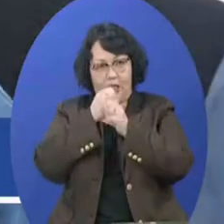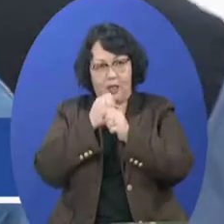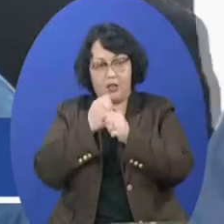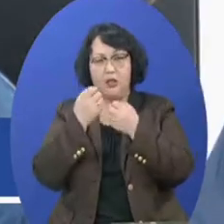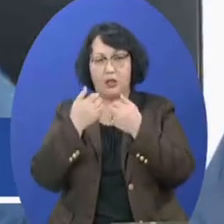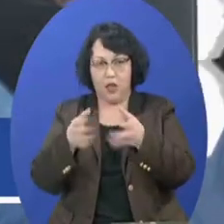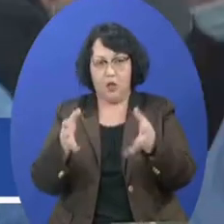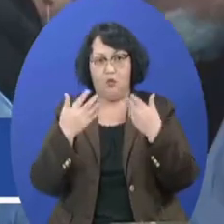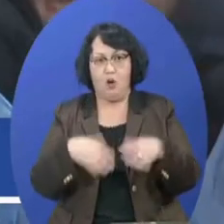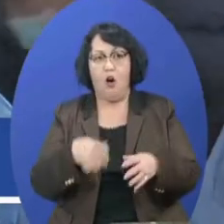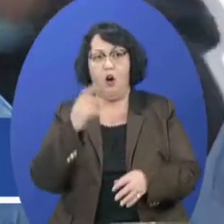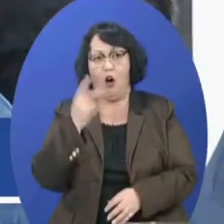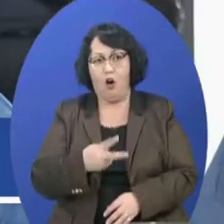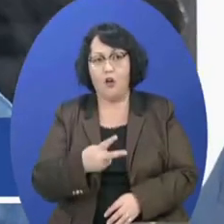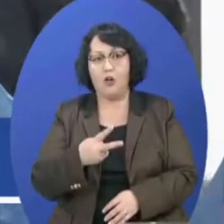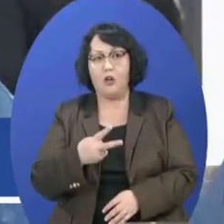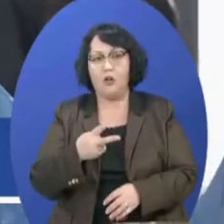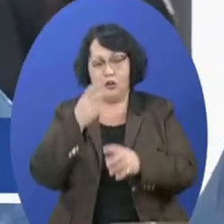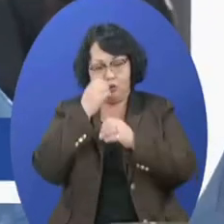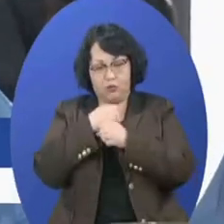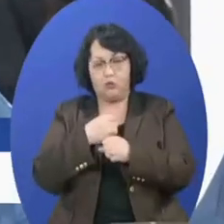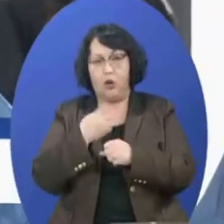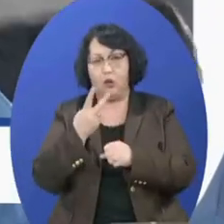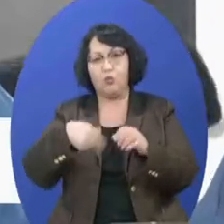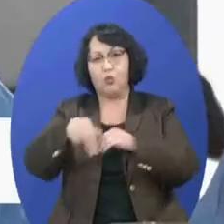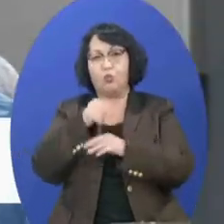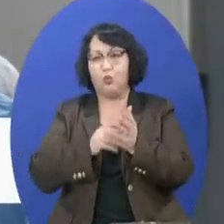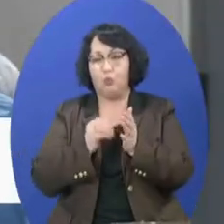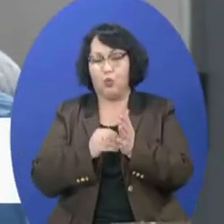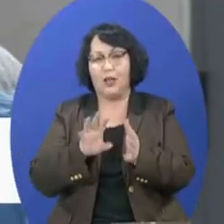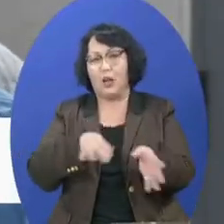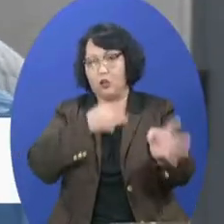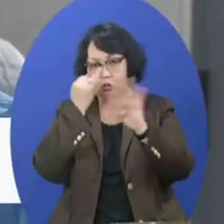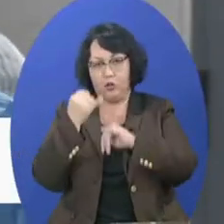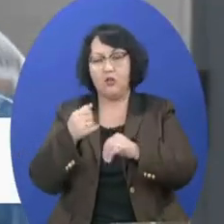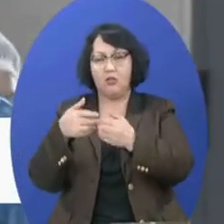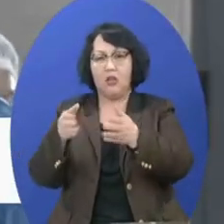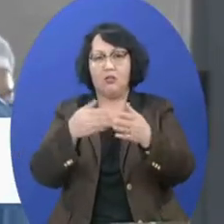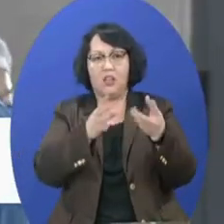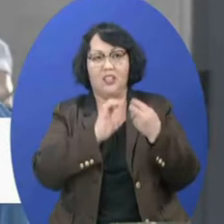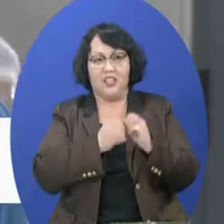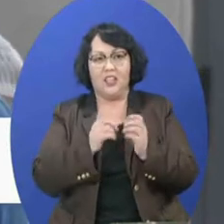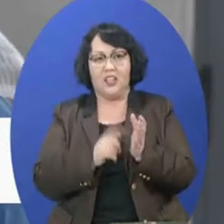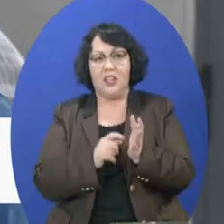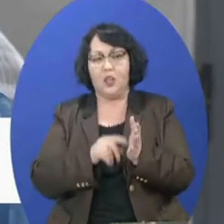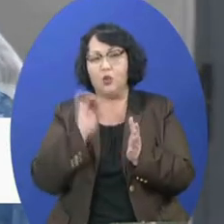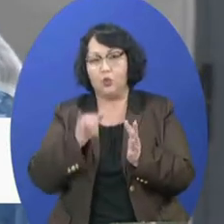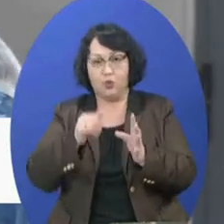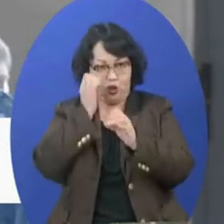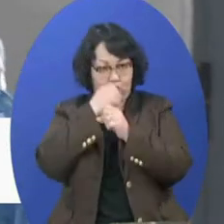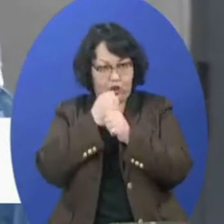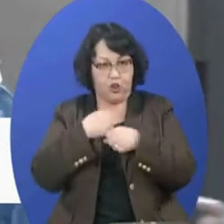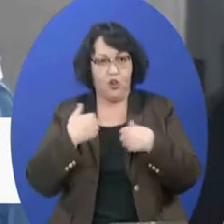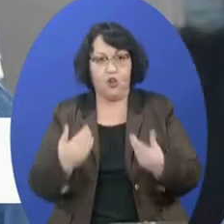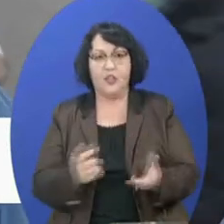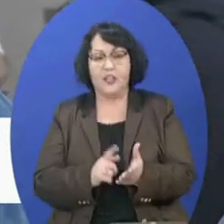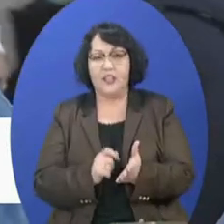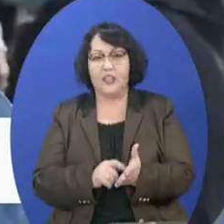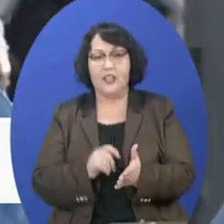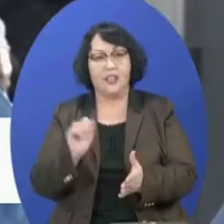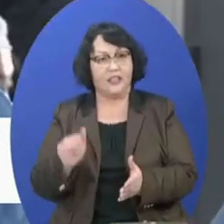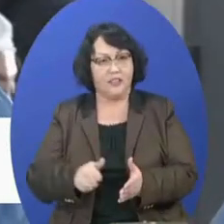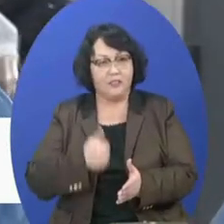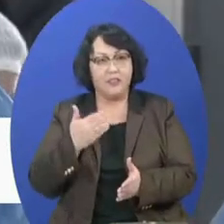нь ирэх үлдсэн 2 дүүргэд нь 7 өнөртөө байгуулагдана. Энэ дээр одоо нөгөө шаардлагатай шинжилгээ хамрагдах шаардлагатай